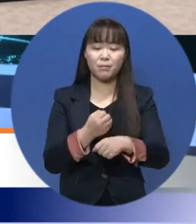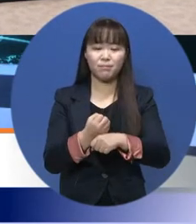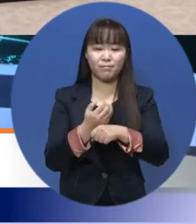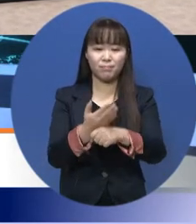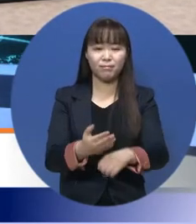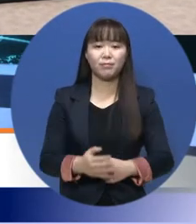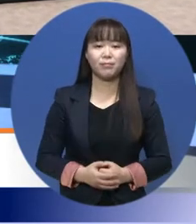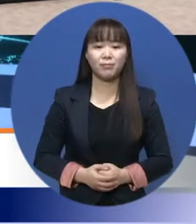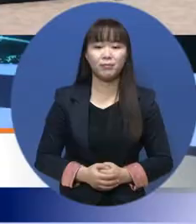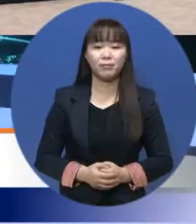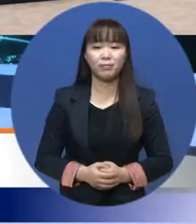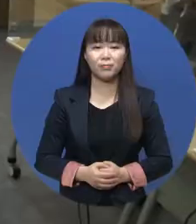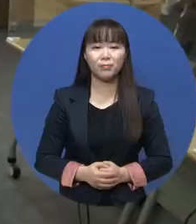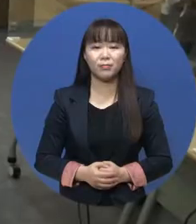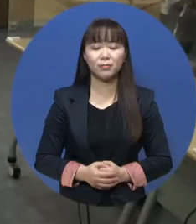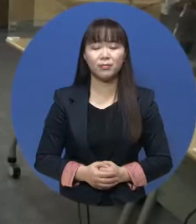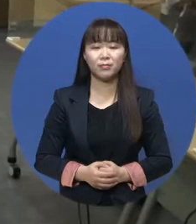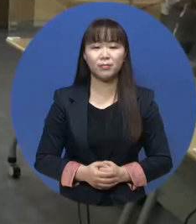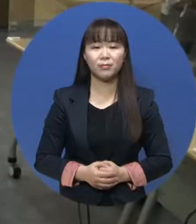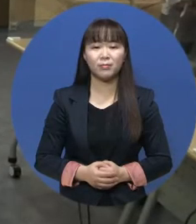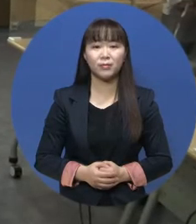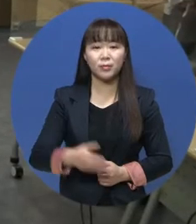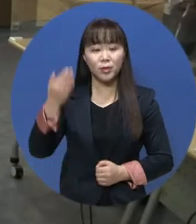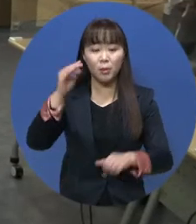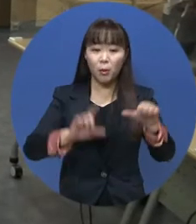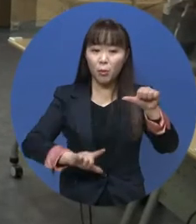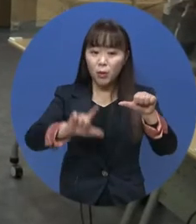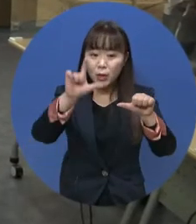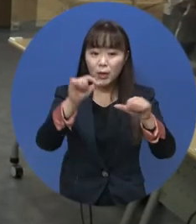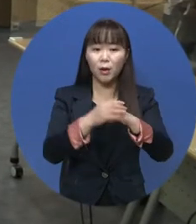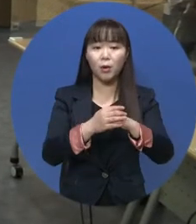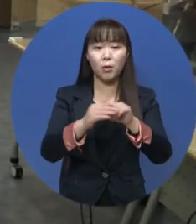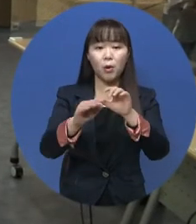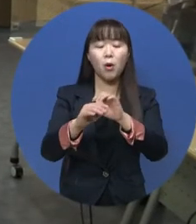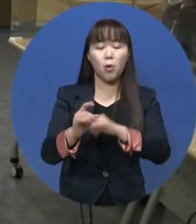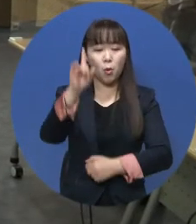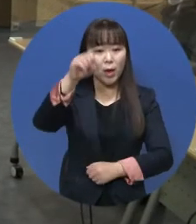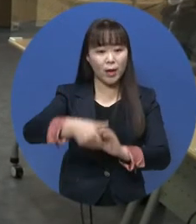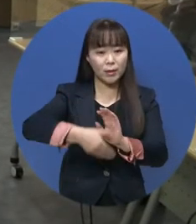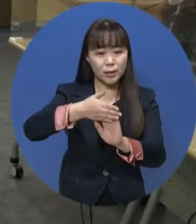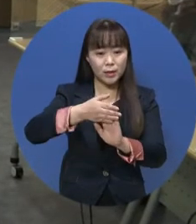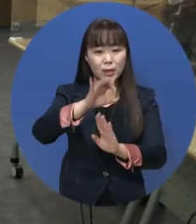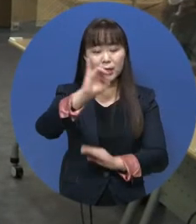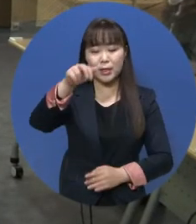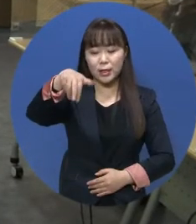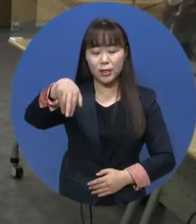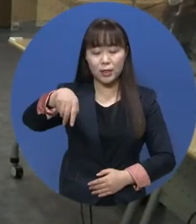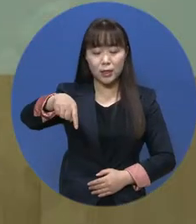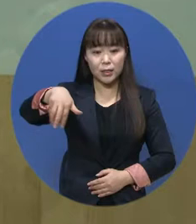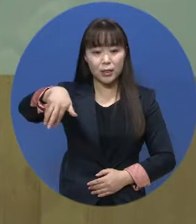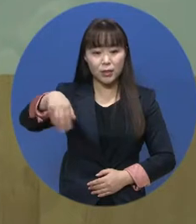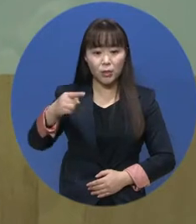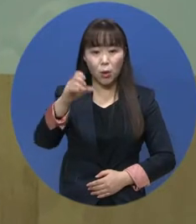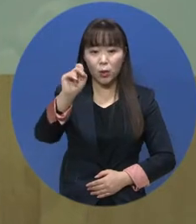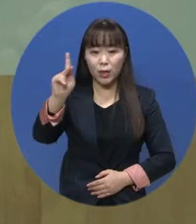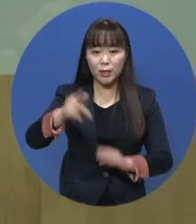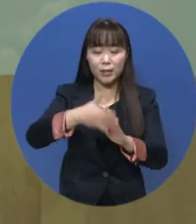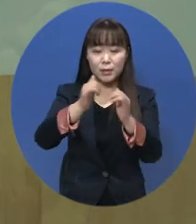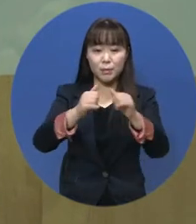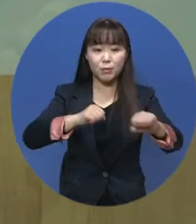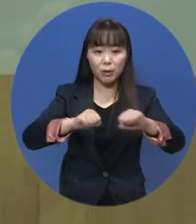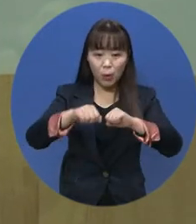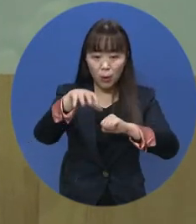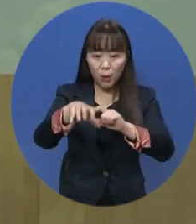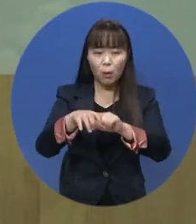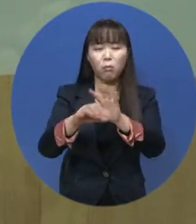보도에 정운선 기자입니다. 지난 5일 고양시 이츠오케이 시민운동본부는 코로나19